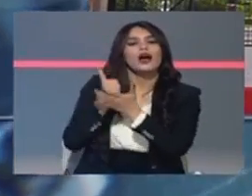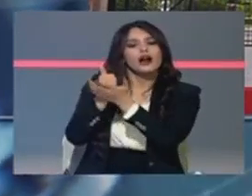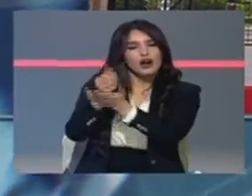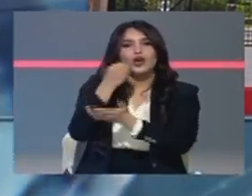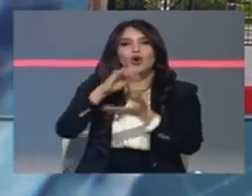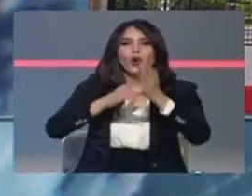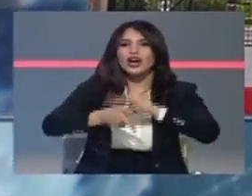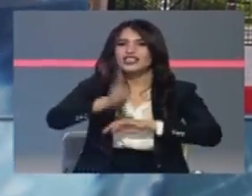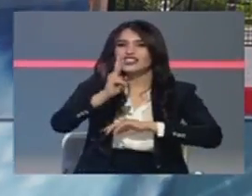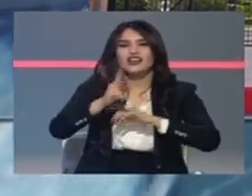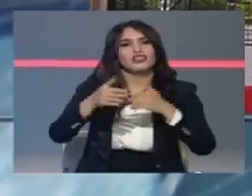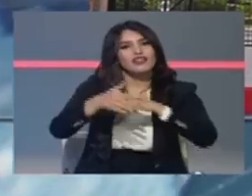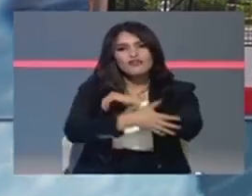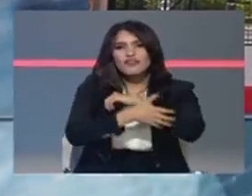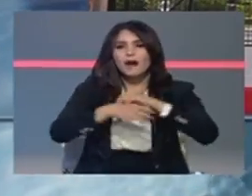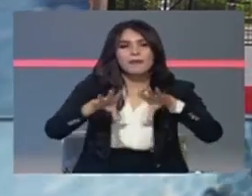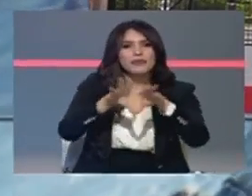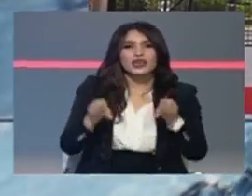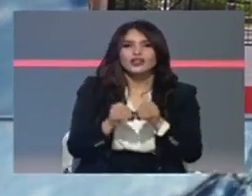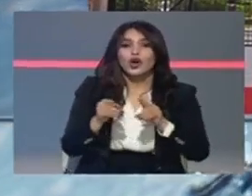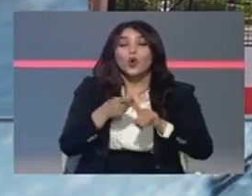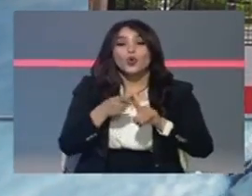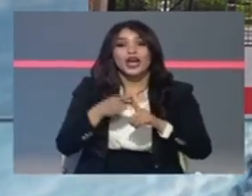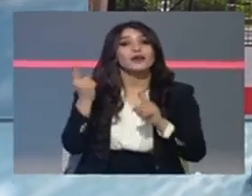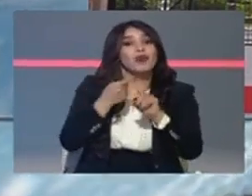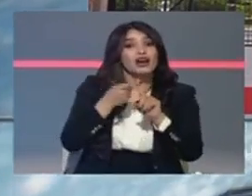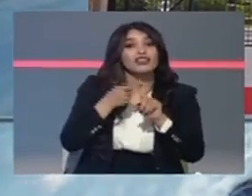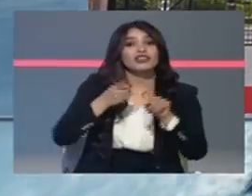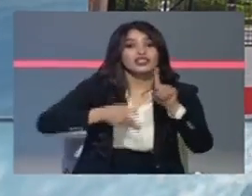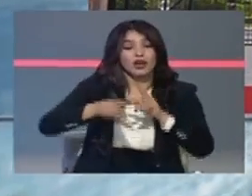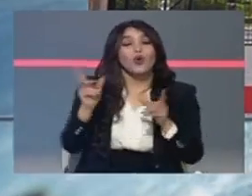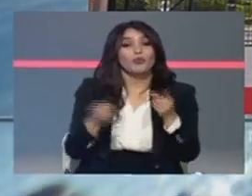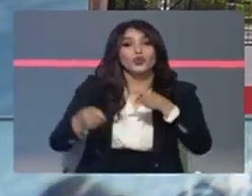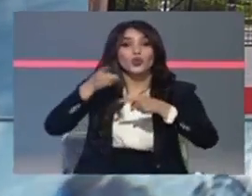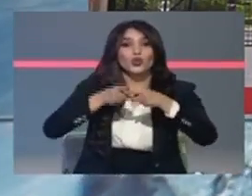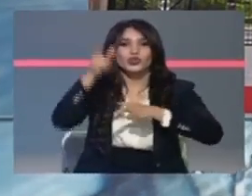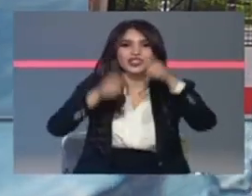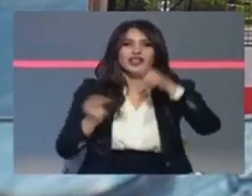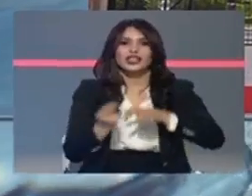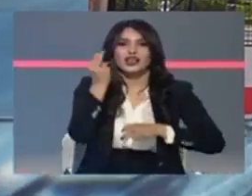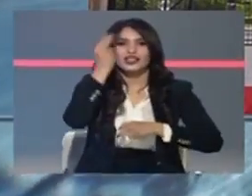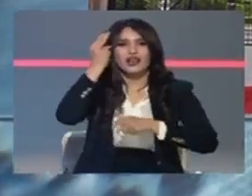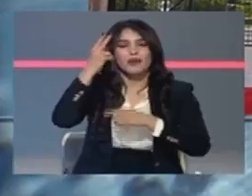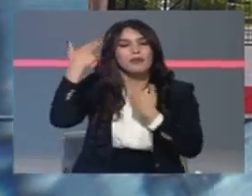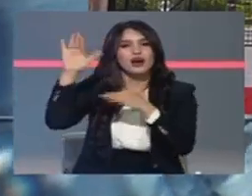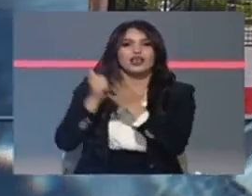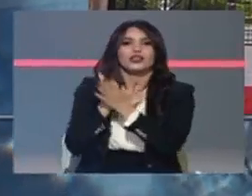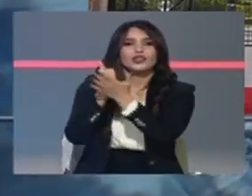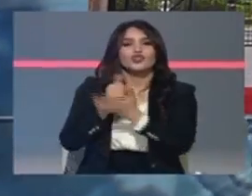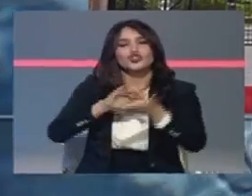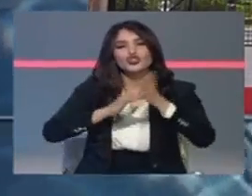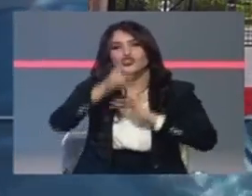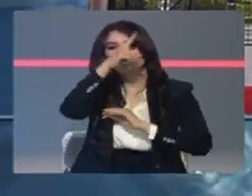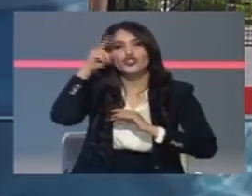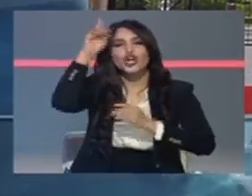ضعيفة، وخاصة اهتمامنا متجه إلى الطلبة، وإن شاء الله بقدرة ربي ربي يوفق الجميع. وعلى كل حال قدرة الله ما فما